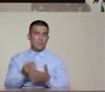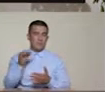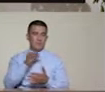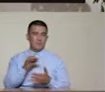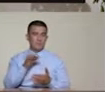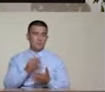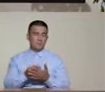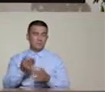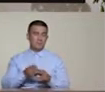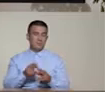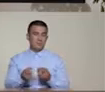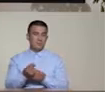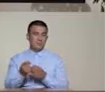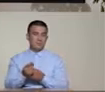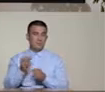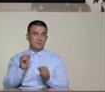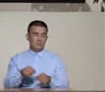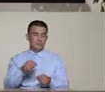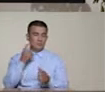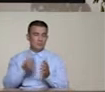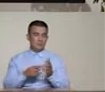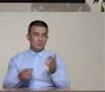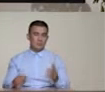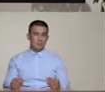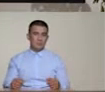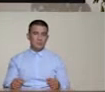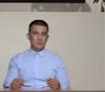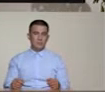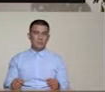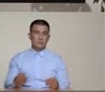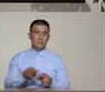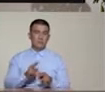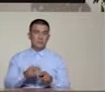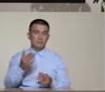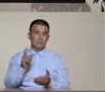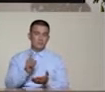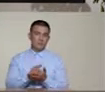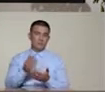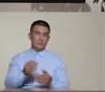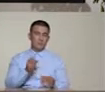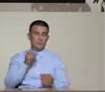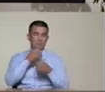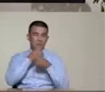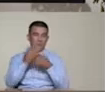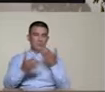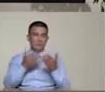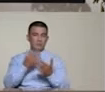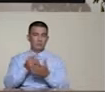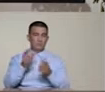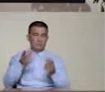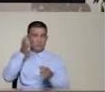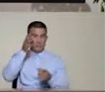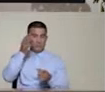iki ekanligini biz bilib olishimiz mumkin bo'ladi. Bu albatta arxeolog olimlarimizning